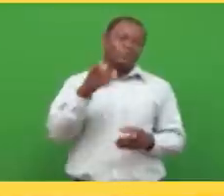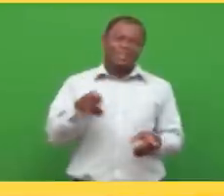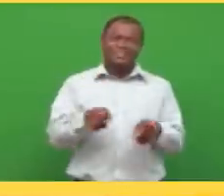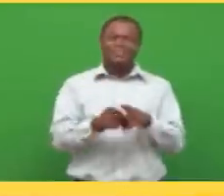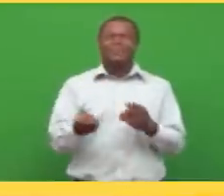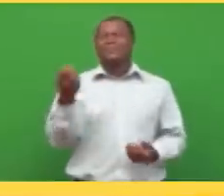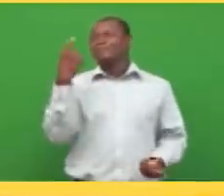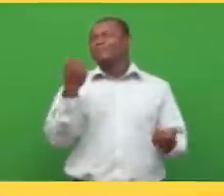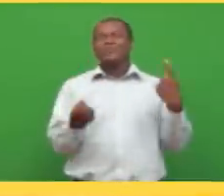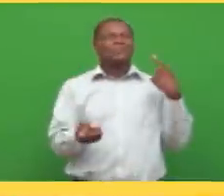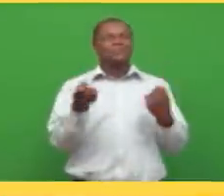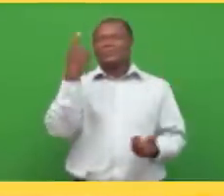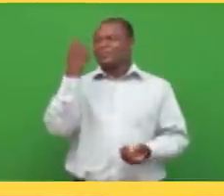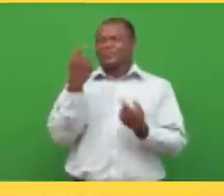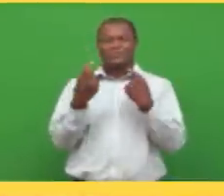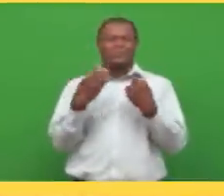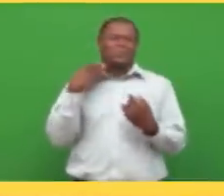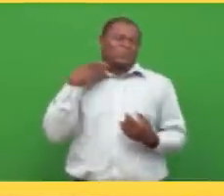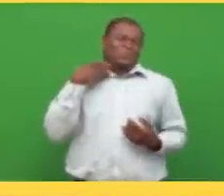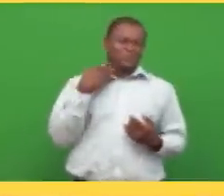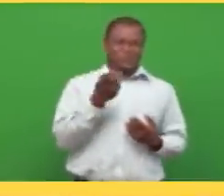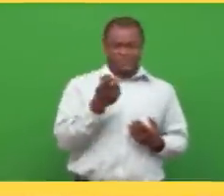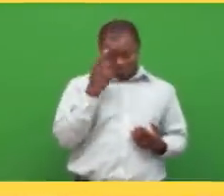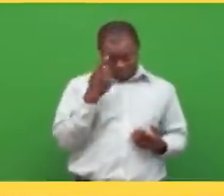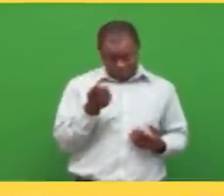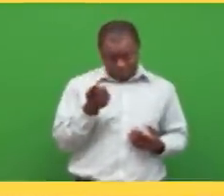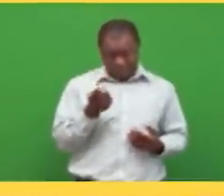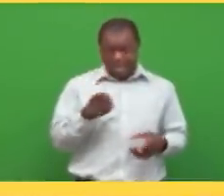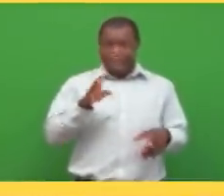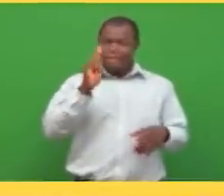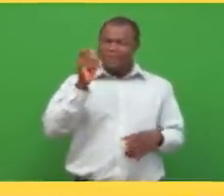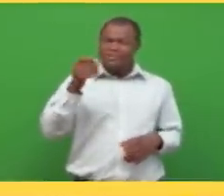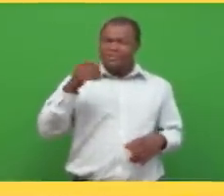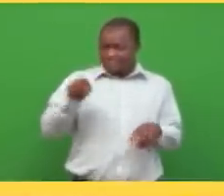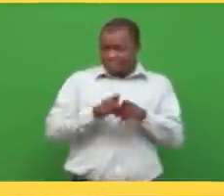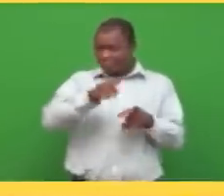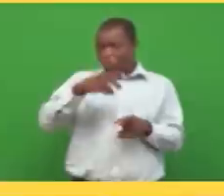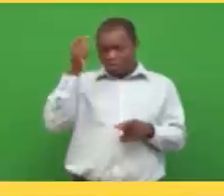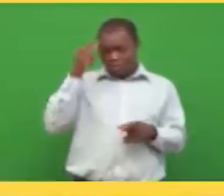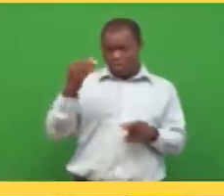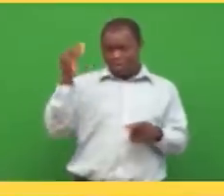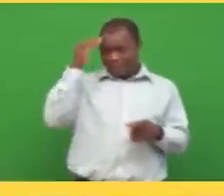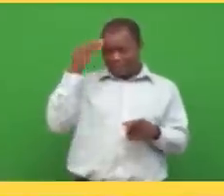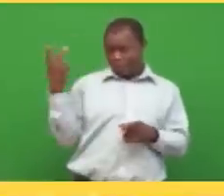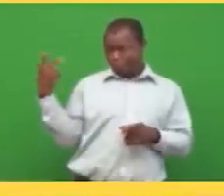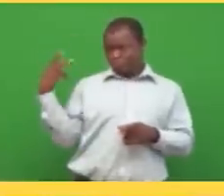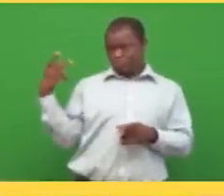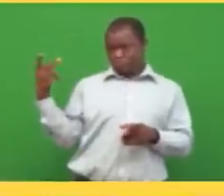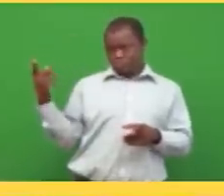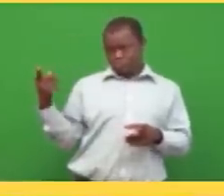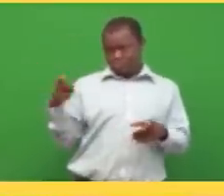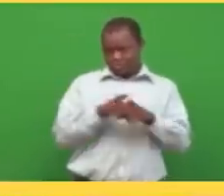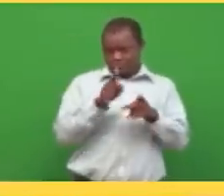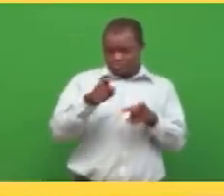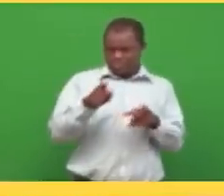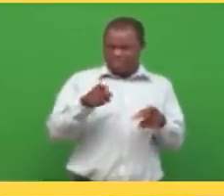maputi amapopkoni popopopo. Pozoti atizivi kuti inyika mbiridzi midzimu miviri